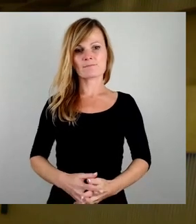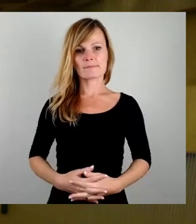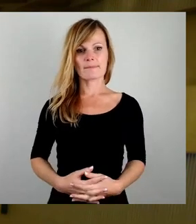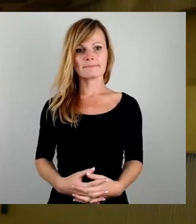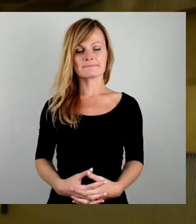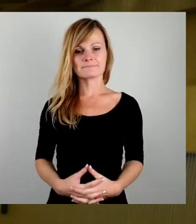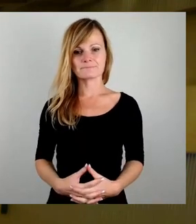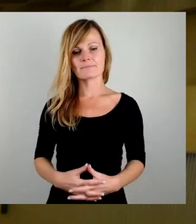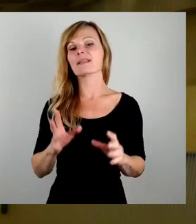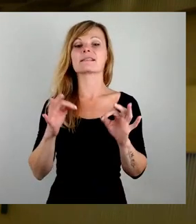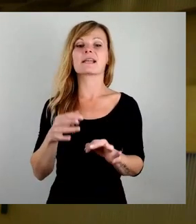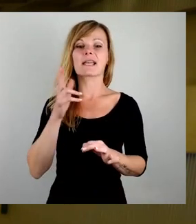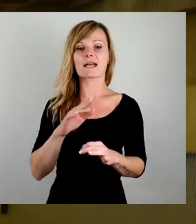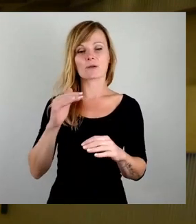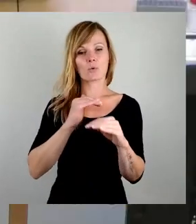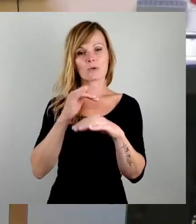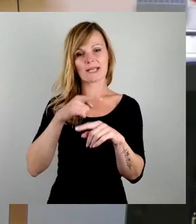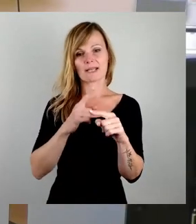Sehr geehrte Kolleginnen und Kollegen,